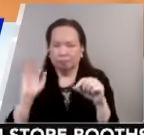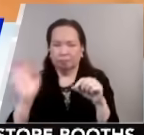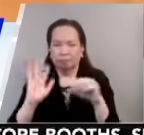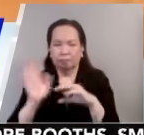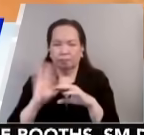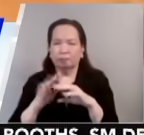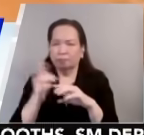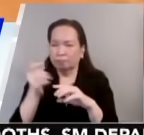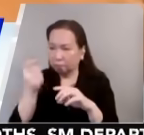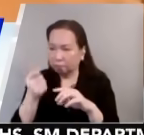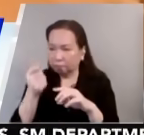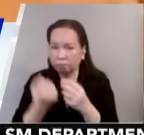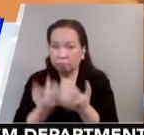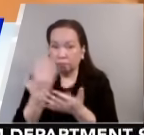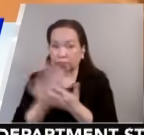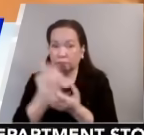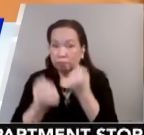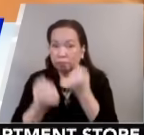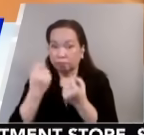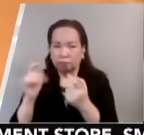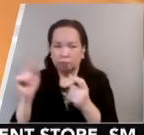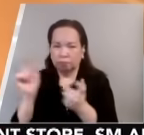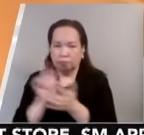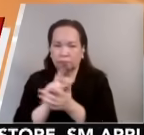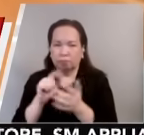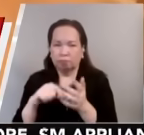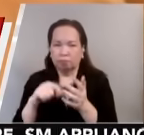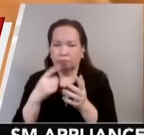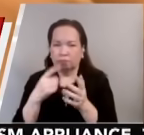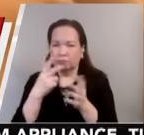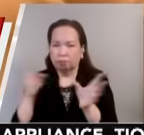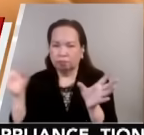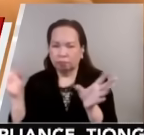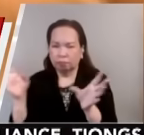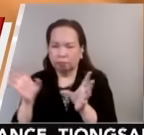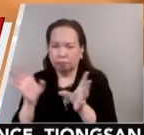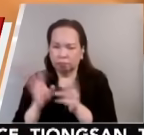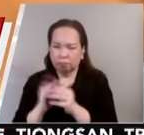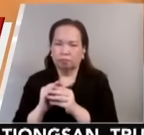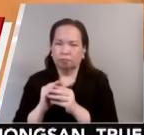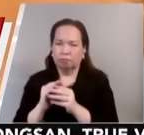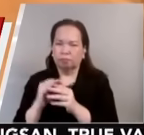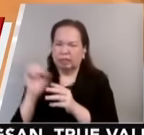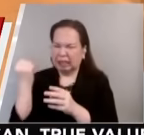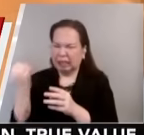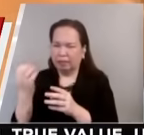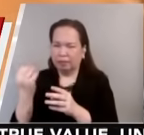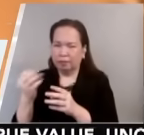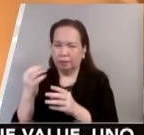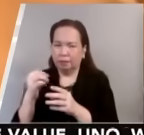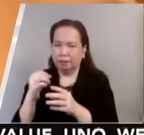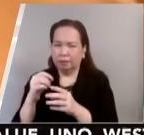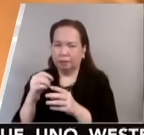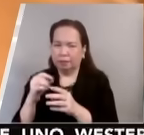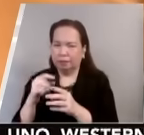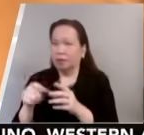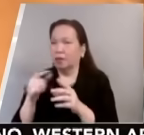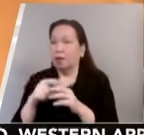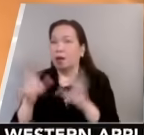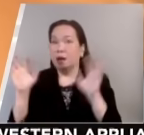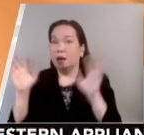marami siya p tinitigan mo pag Sino total mo marami siya pero hindi siya yung bugso yung